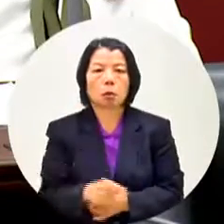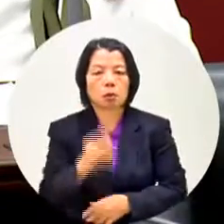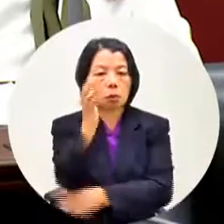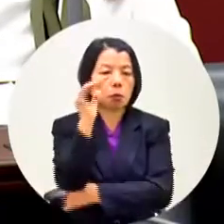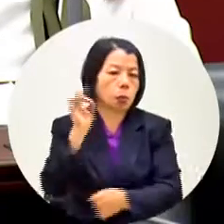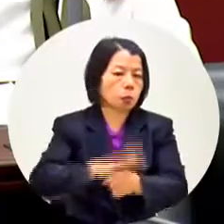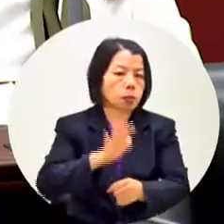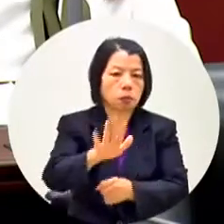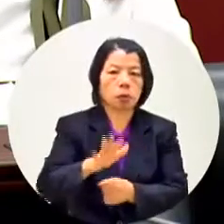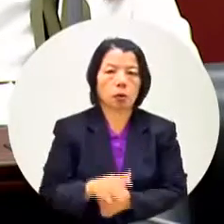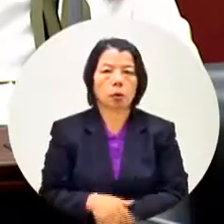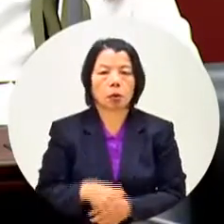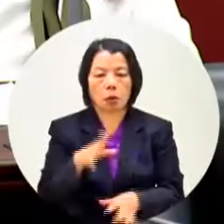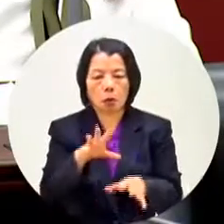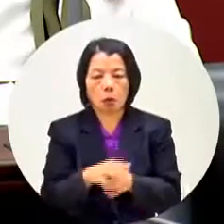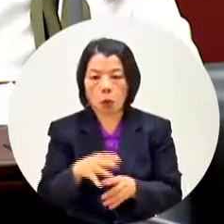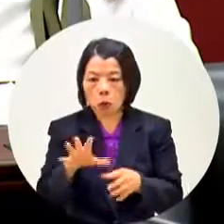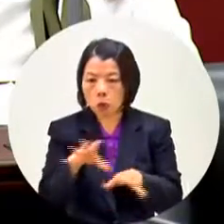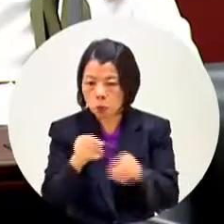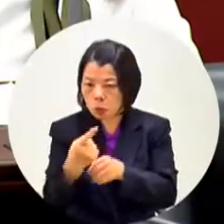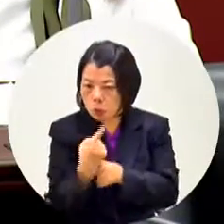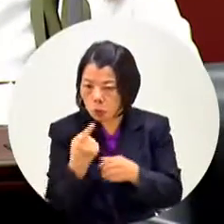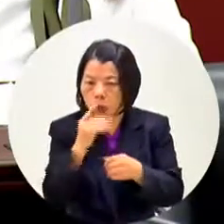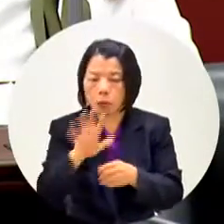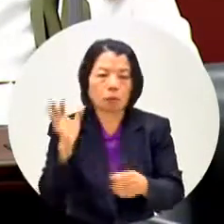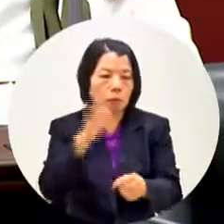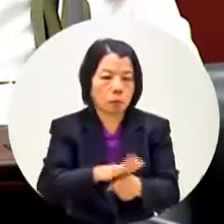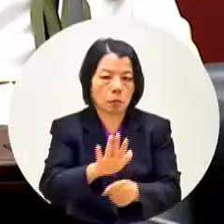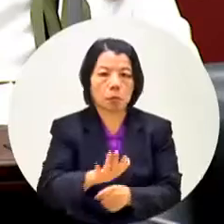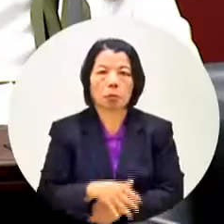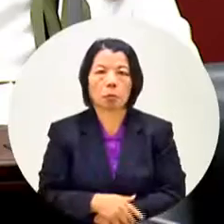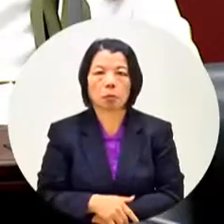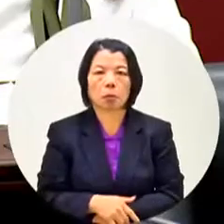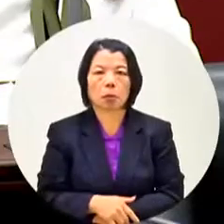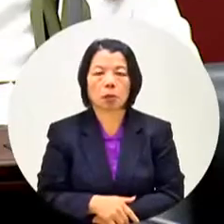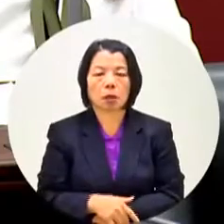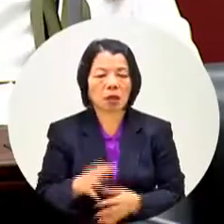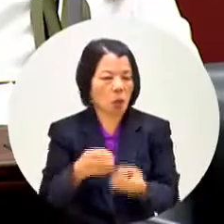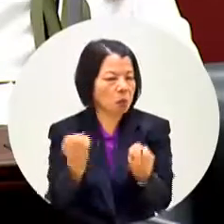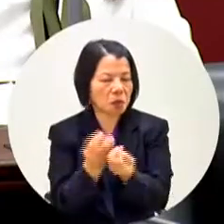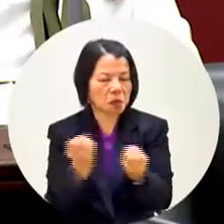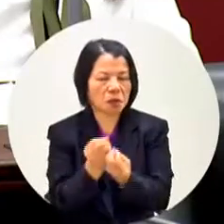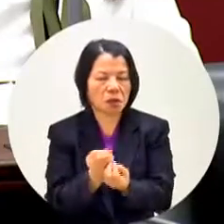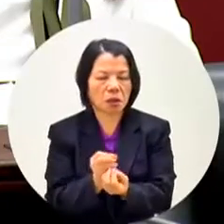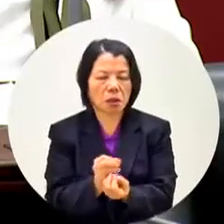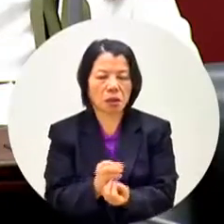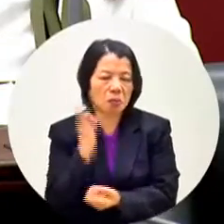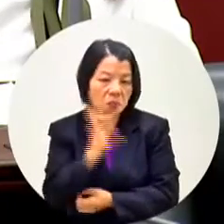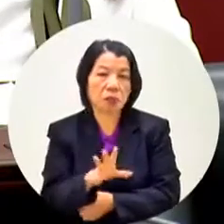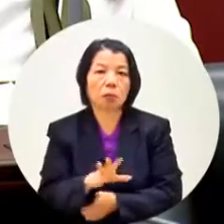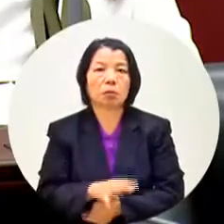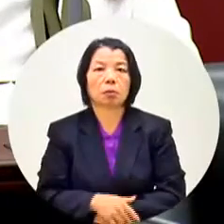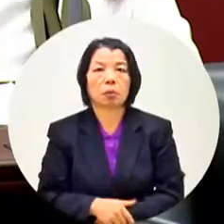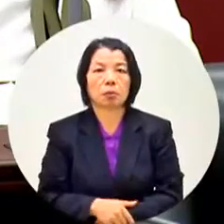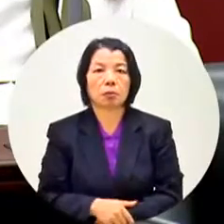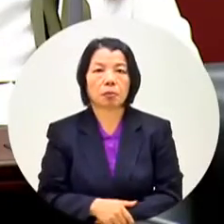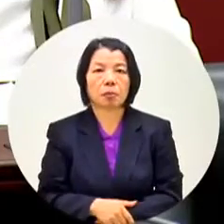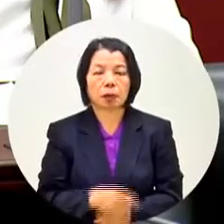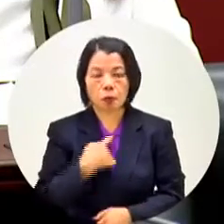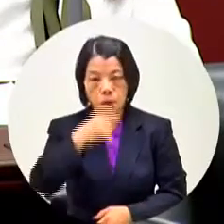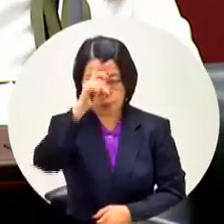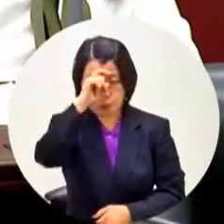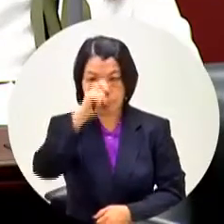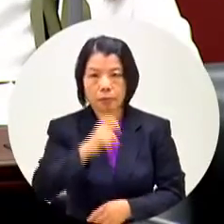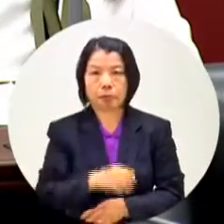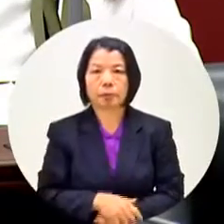视好新闻报道了，然后农民朋友们才会觉得说政府的补助来了，有资源来了。那当然这